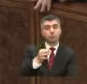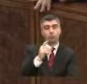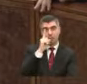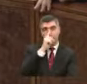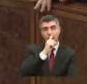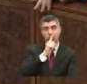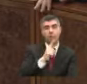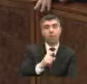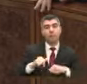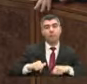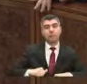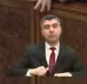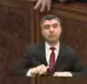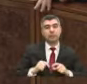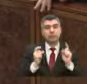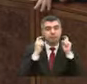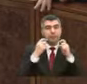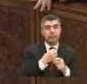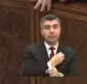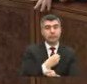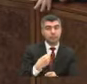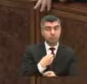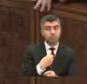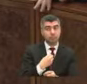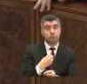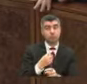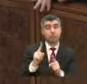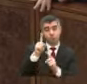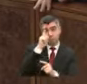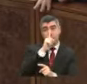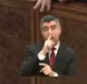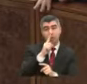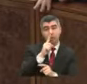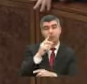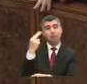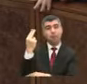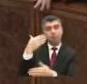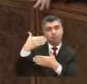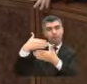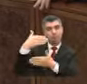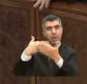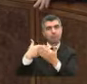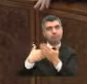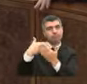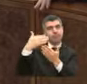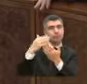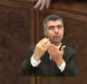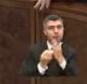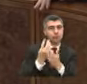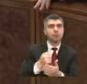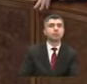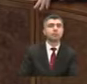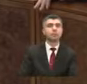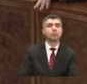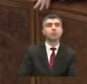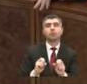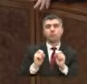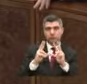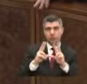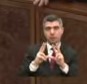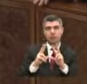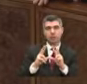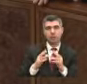جامعي، وحنا في المكان مستشفى جامعي كنواكبوا بكليه الطب والصيدله. لهذا اليوم ايضا جهه درعة تافيلالت هي